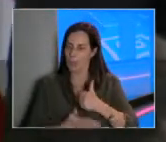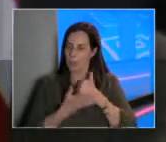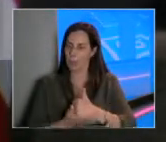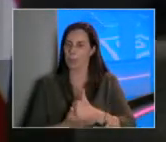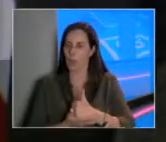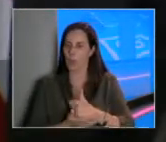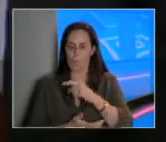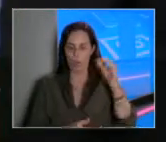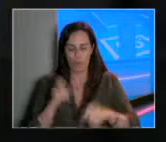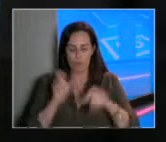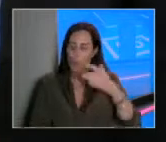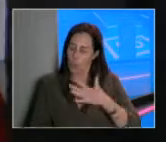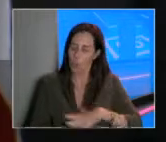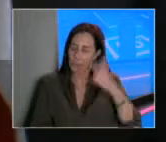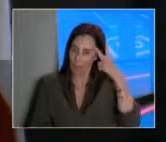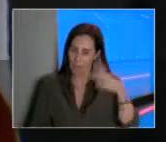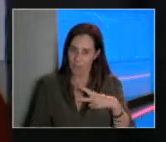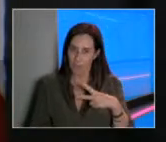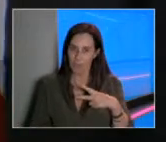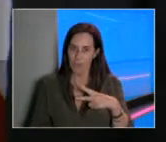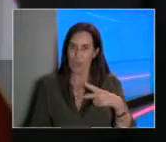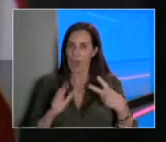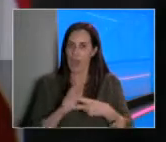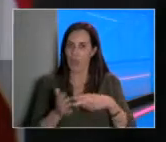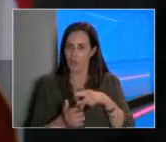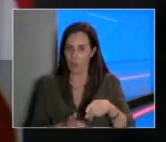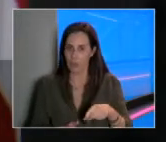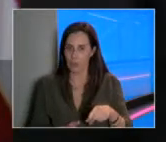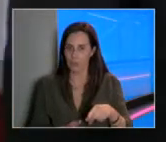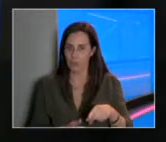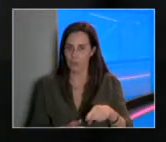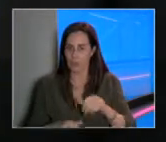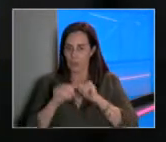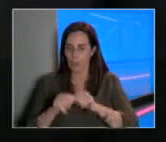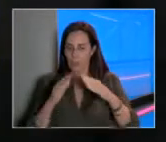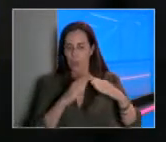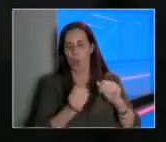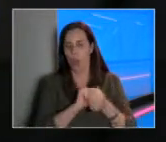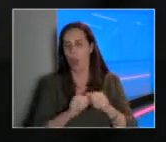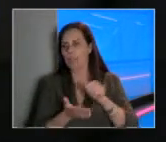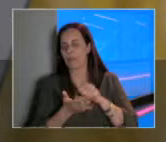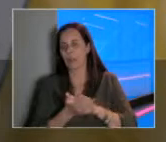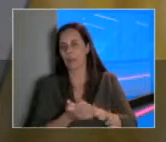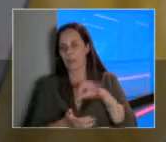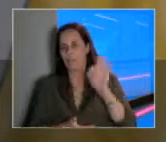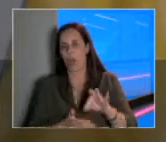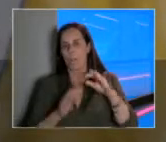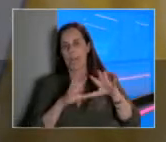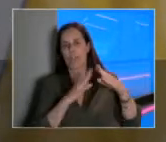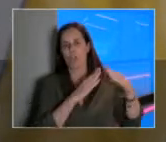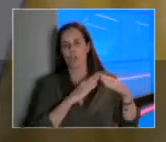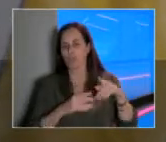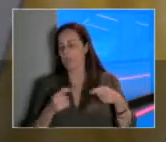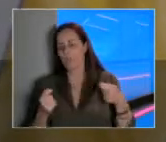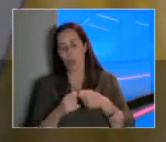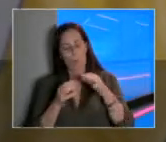את מאות אלפי האזרחים האלה, רוצים להבין האם התוכנית הזאת הולכת לחזק את ההתיישבות או חז ושלום לחנוק את ההתיישבות, וזה